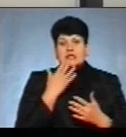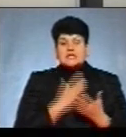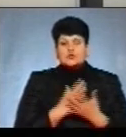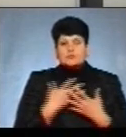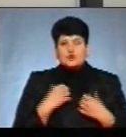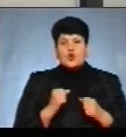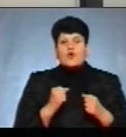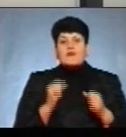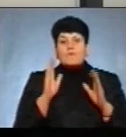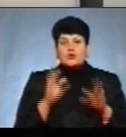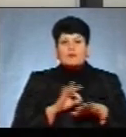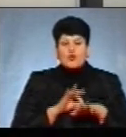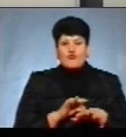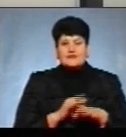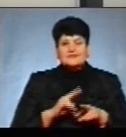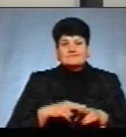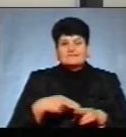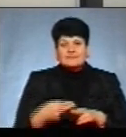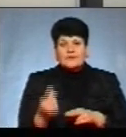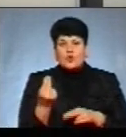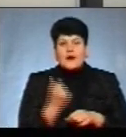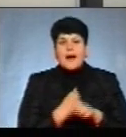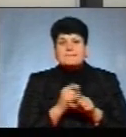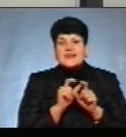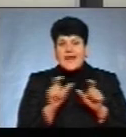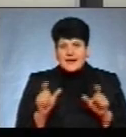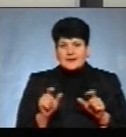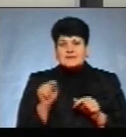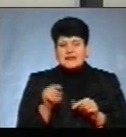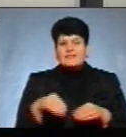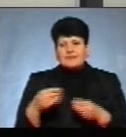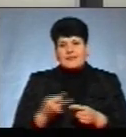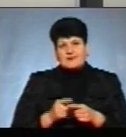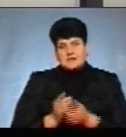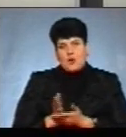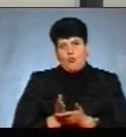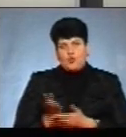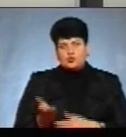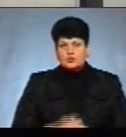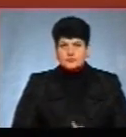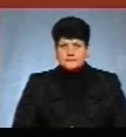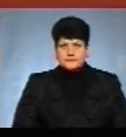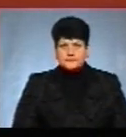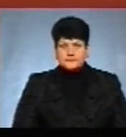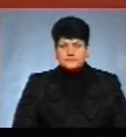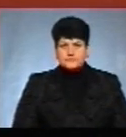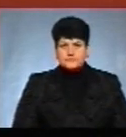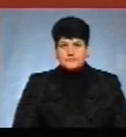буде проводити відшкодування аптечній мережі за саме надання таких послуг.